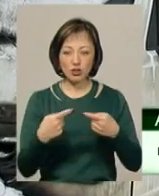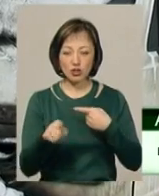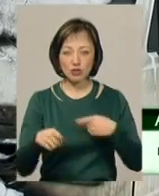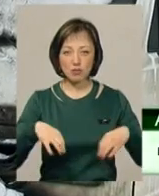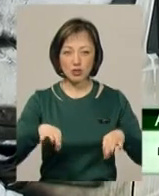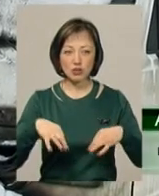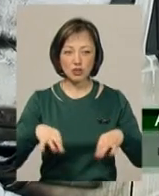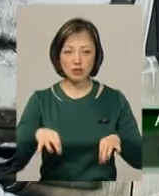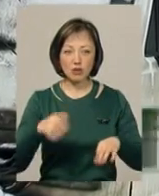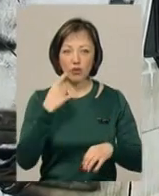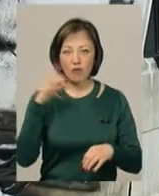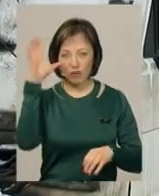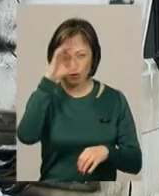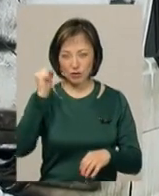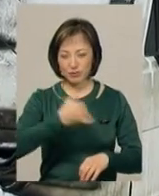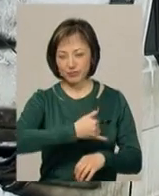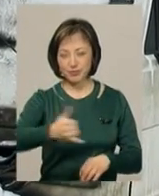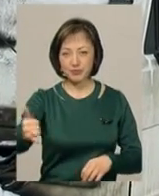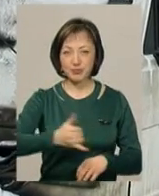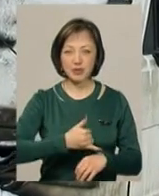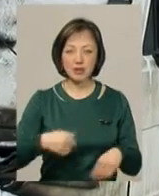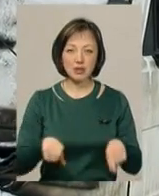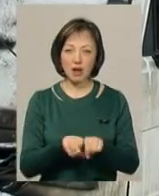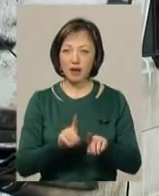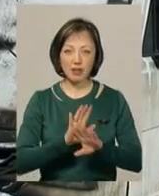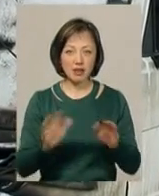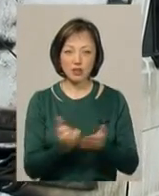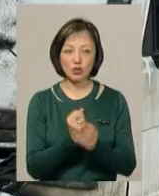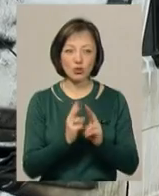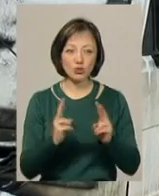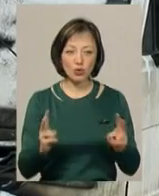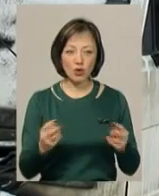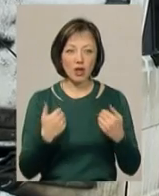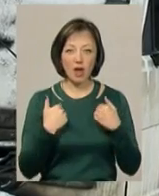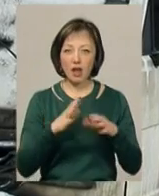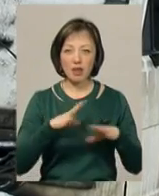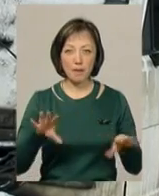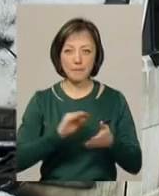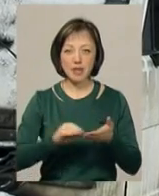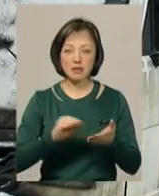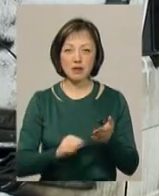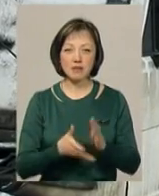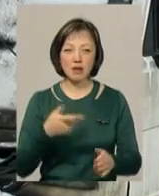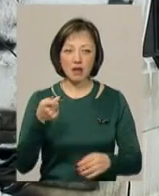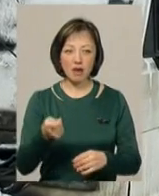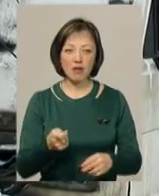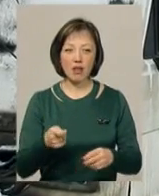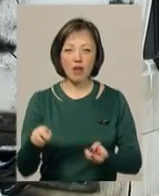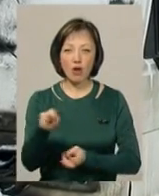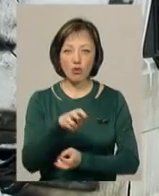тут позаливали кров'ю вночі. Ну, так і не знайшли хто, і, власне, я тоді написав заяву на якийсь, ну, на